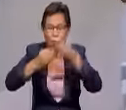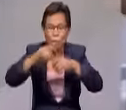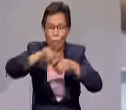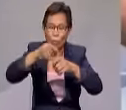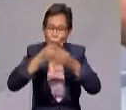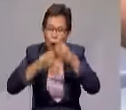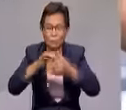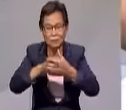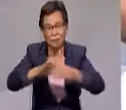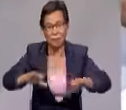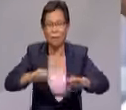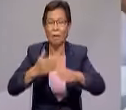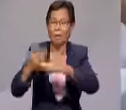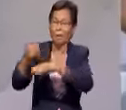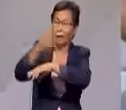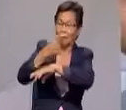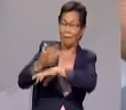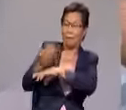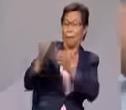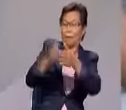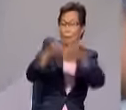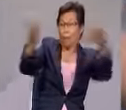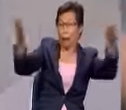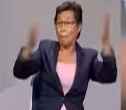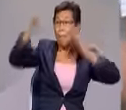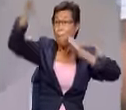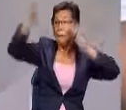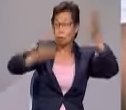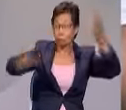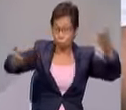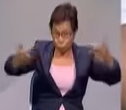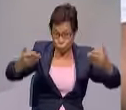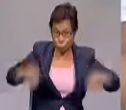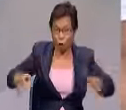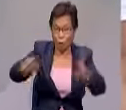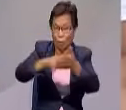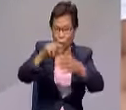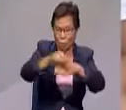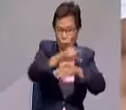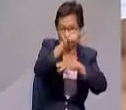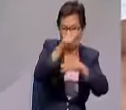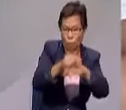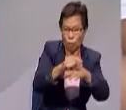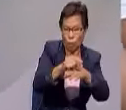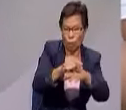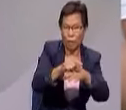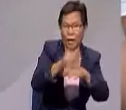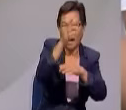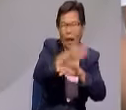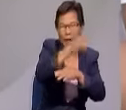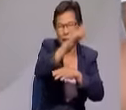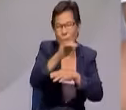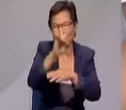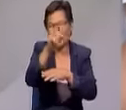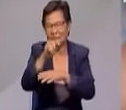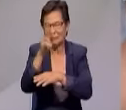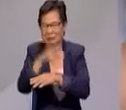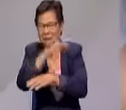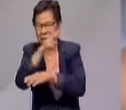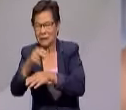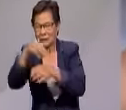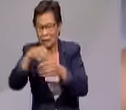Baik, beberapa hari lalu sebuah akhbar tempatan telah melaporkan terdapatnya penggunaan antibiotik yang terlarang